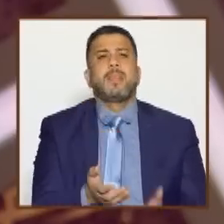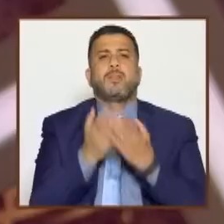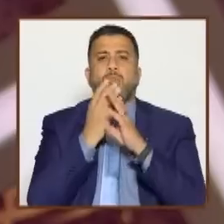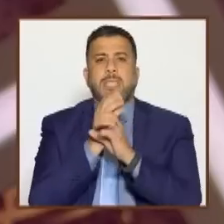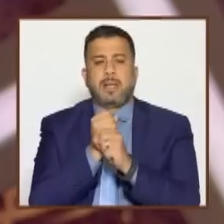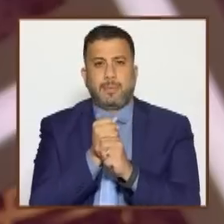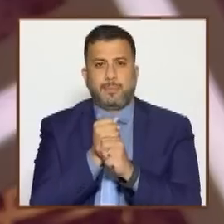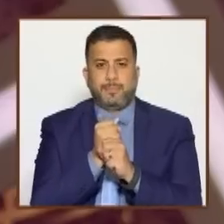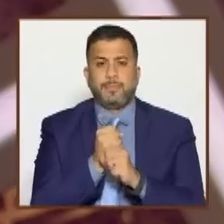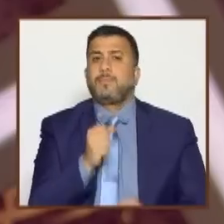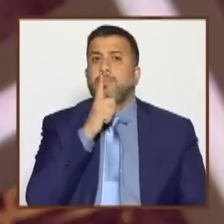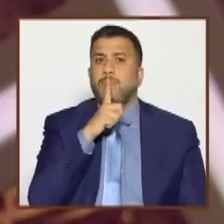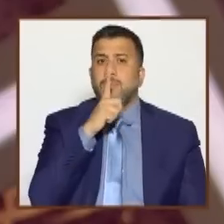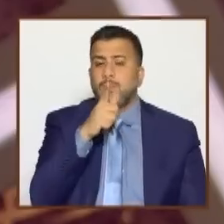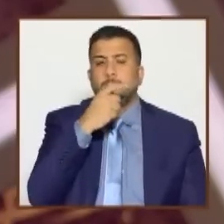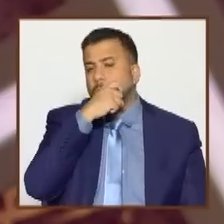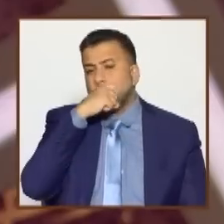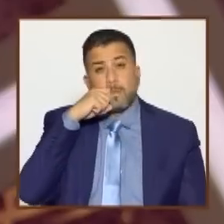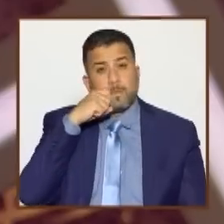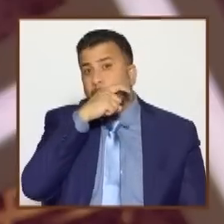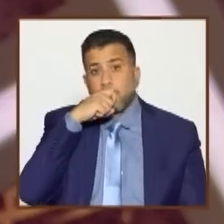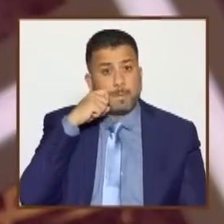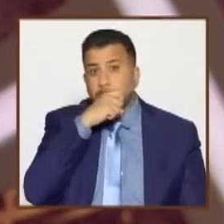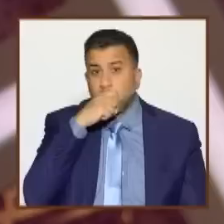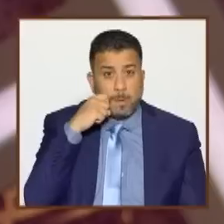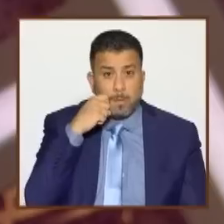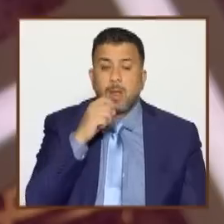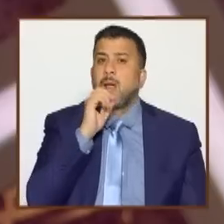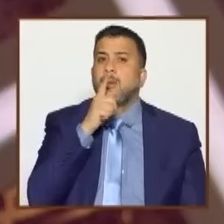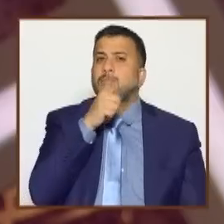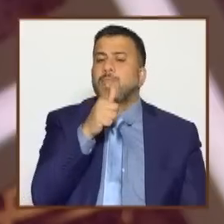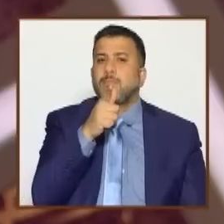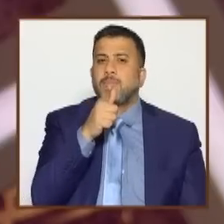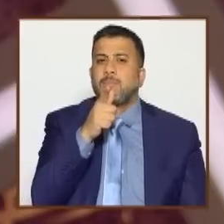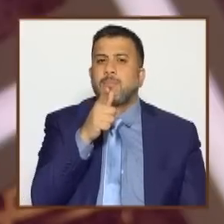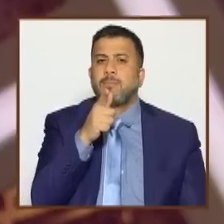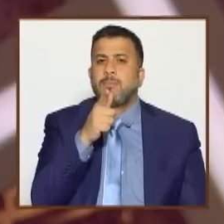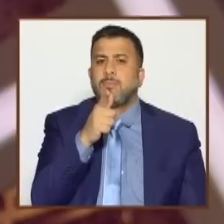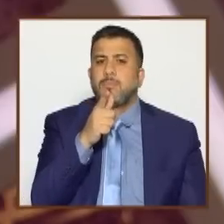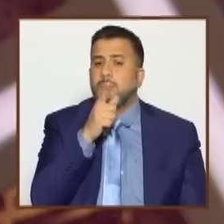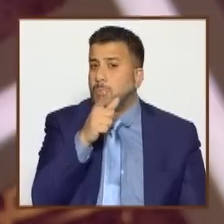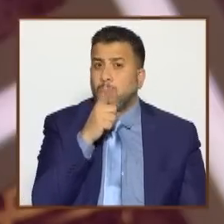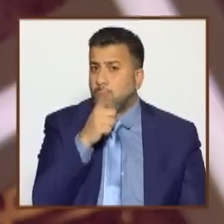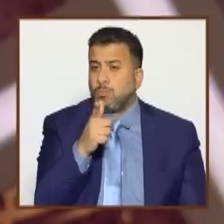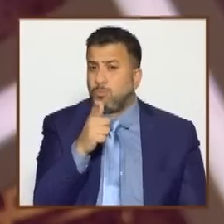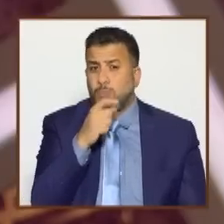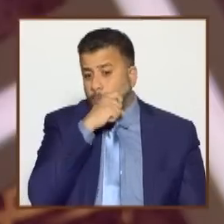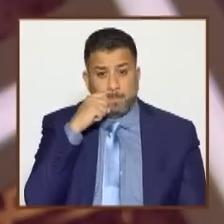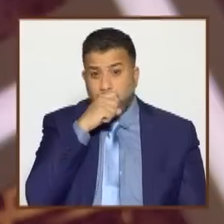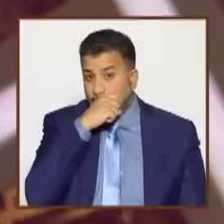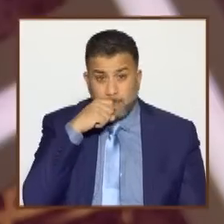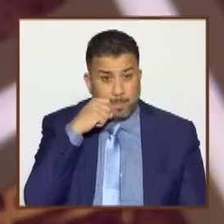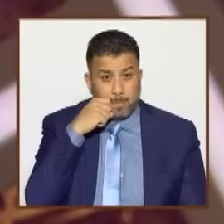وآله وسلم أنه صام وأفطر في سفره، وكان يحث الصحابة على الفطر، لا سيما